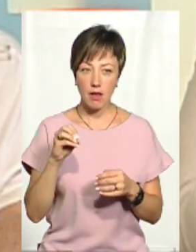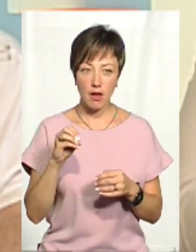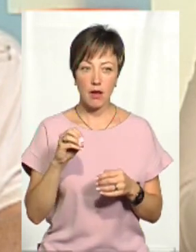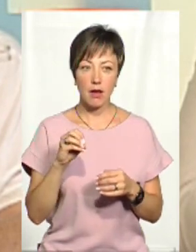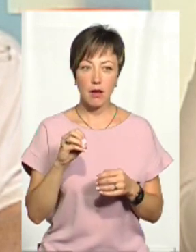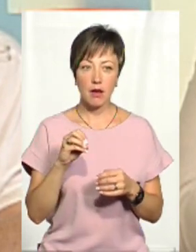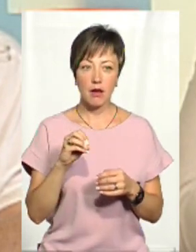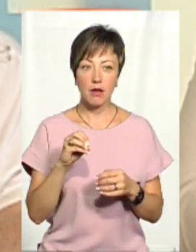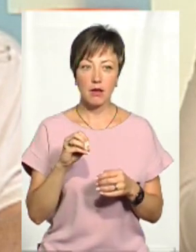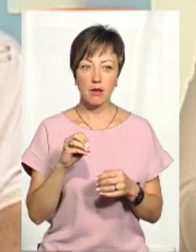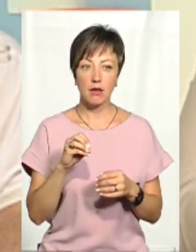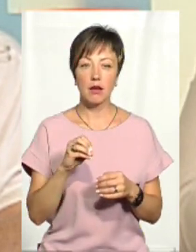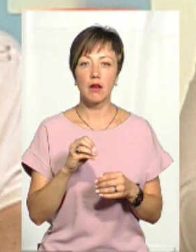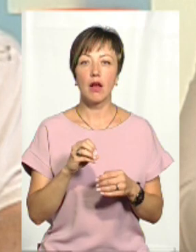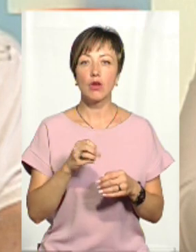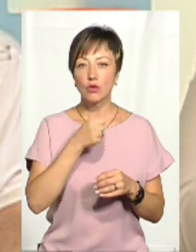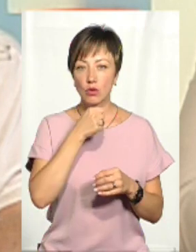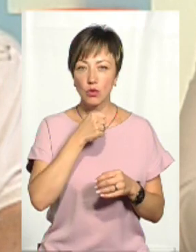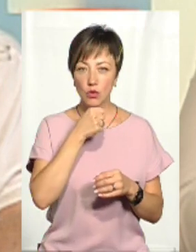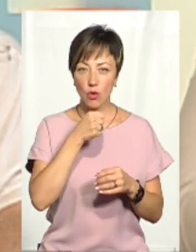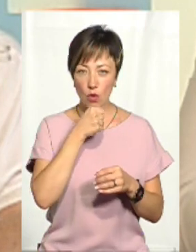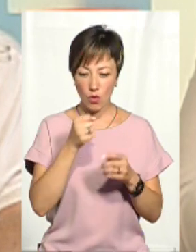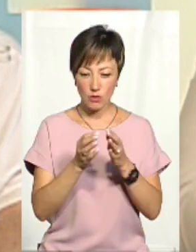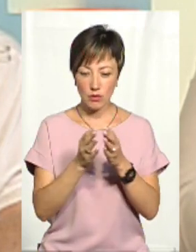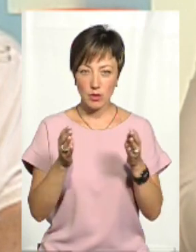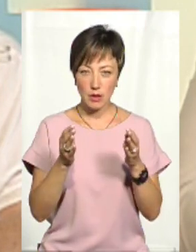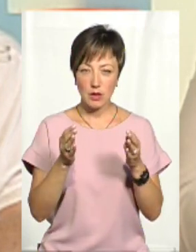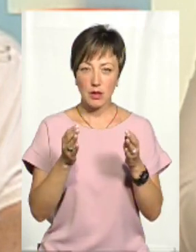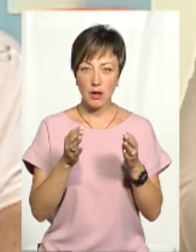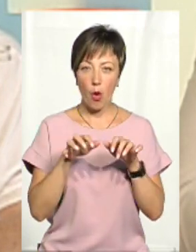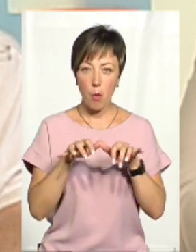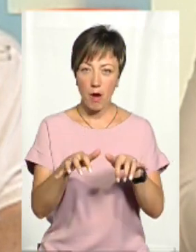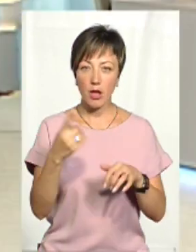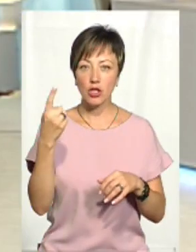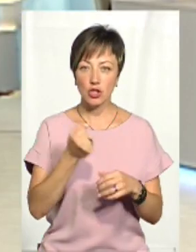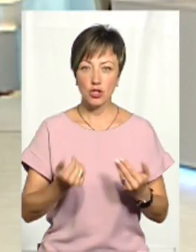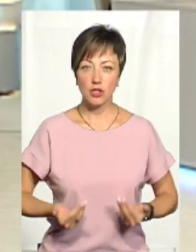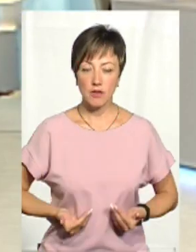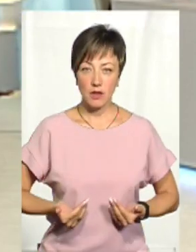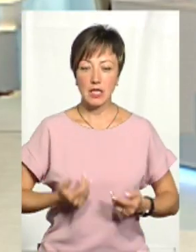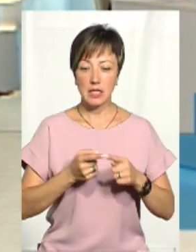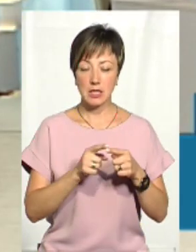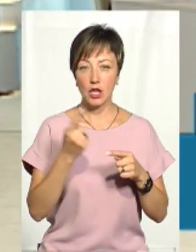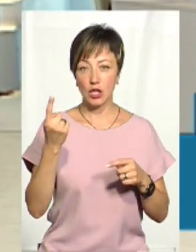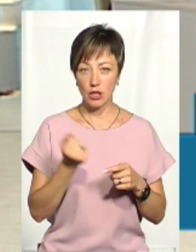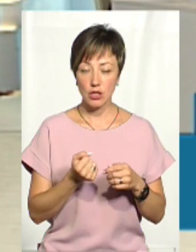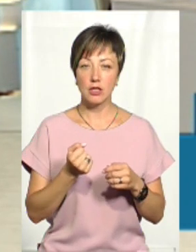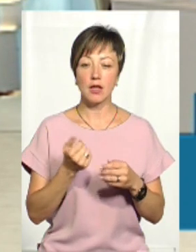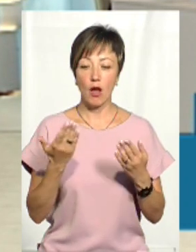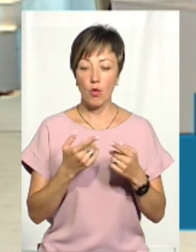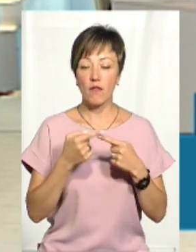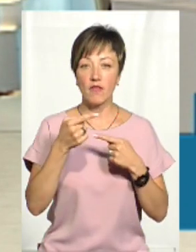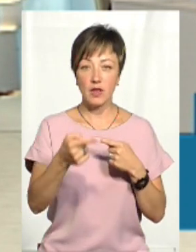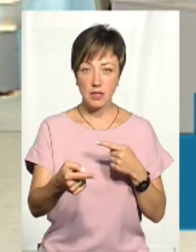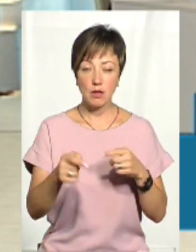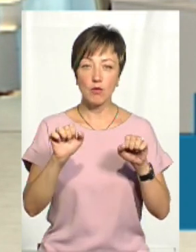мага, доросла комаха, здатна літати, вона живе десь протягом тижня. Тобто за цей тиждень вона на якусь